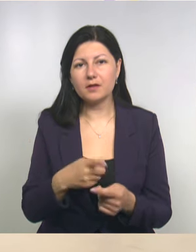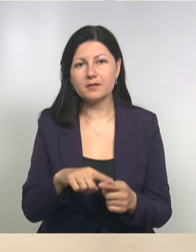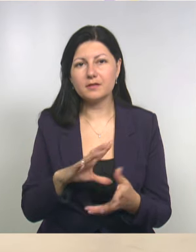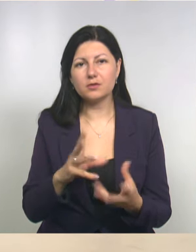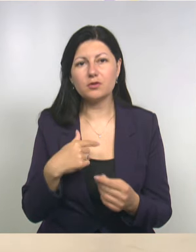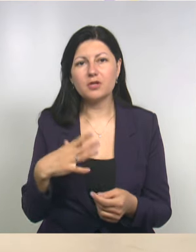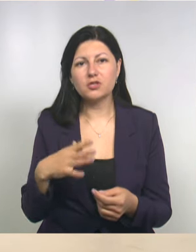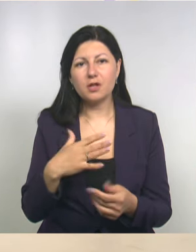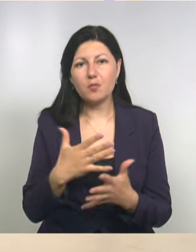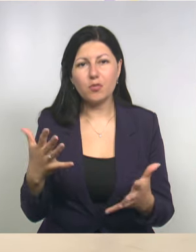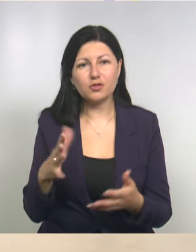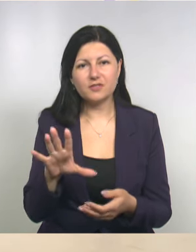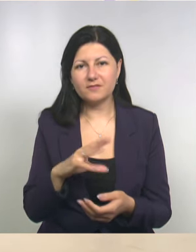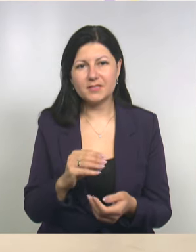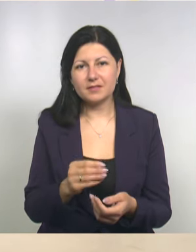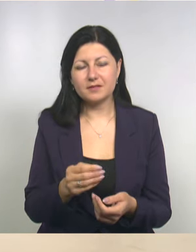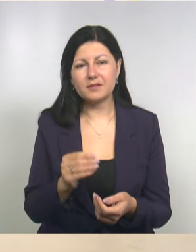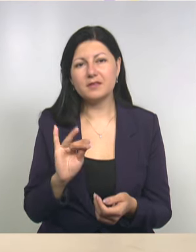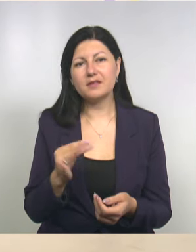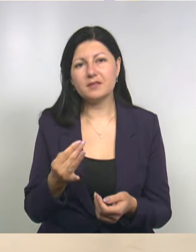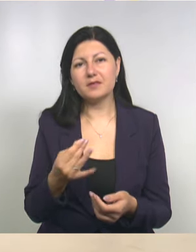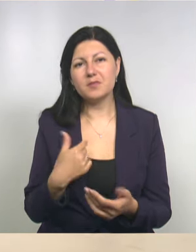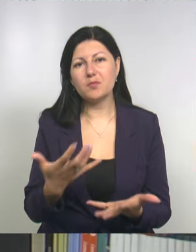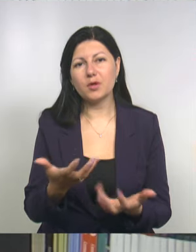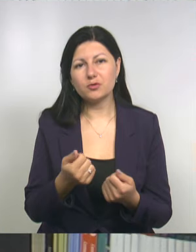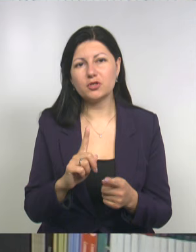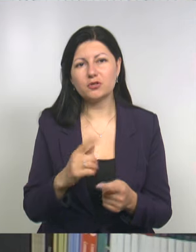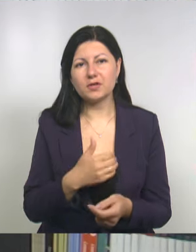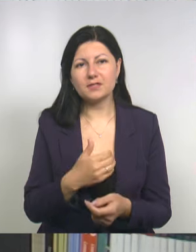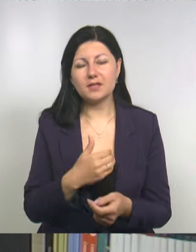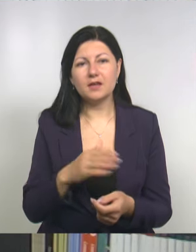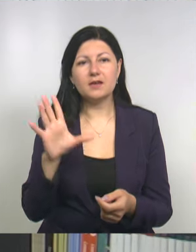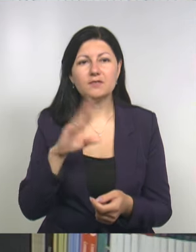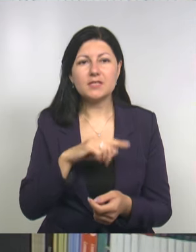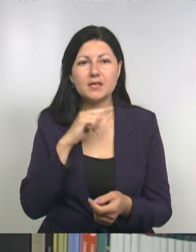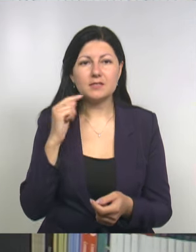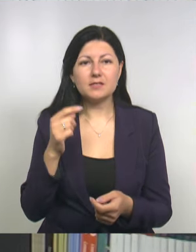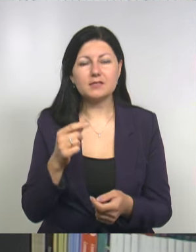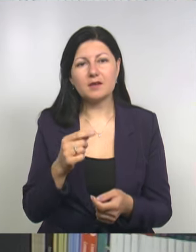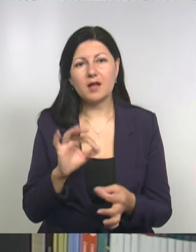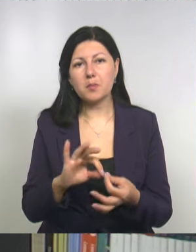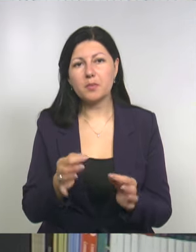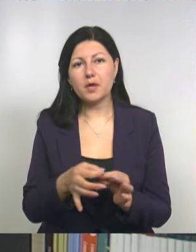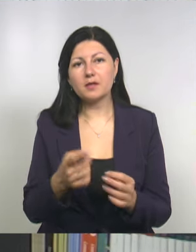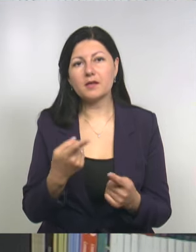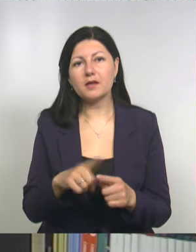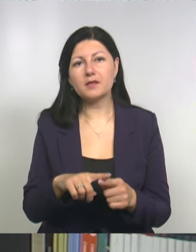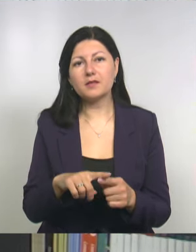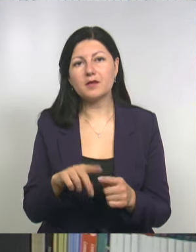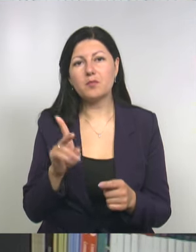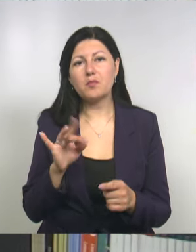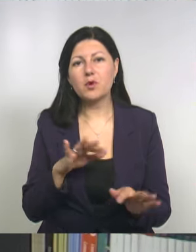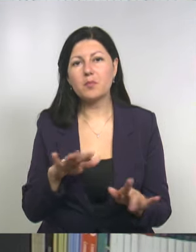Я ждала его больше всех. И, в общем-то, мы получили то, чего хотели. Всероссийская олимпиада – это больше не про результат, а про